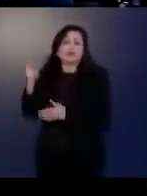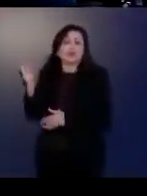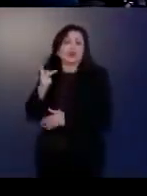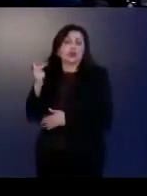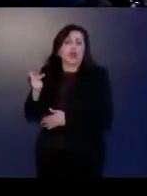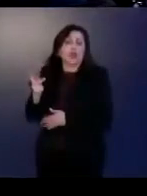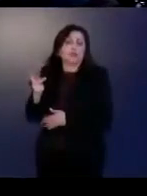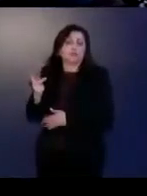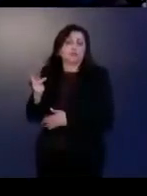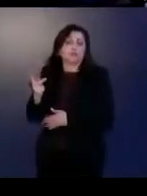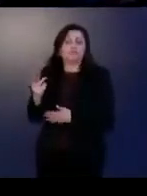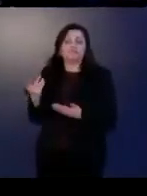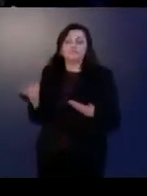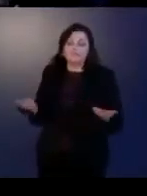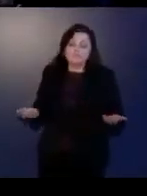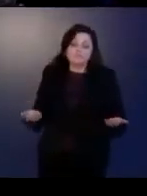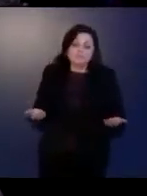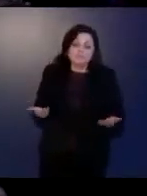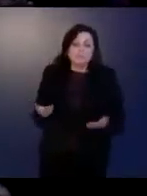Επομένως, Πρόεδρε,